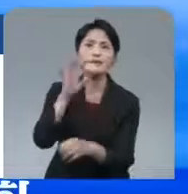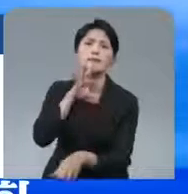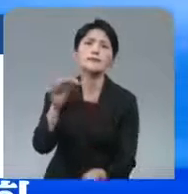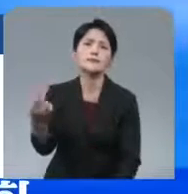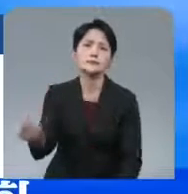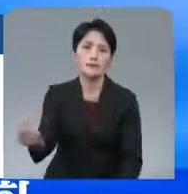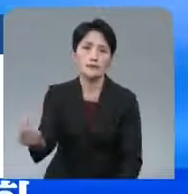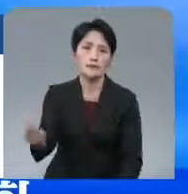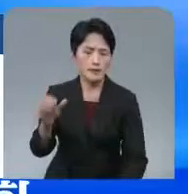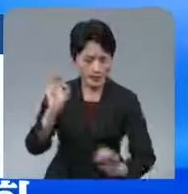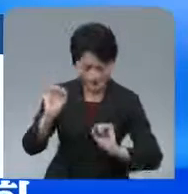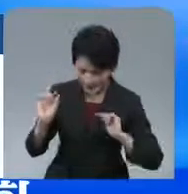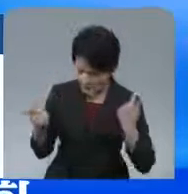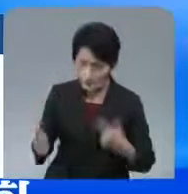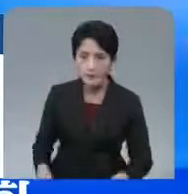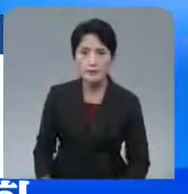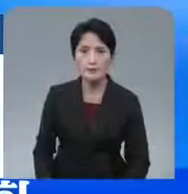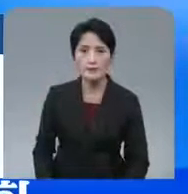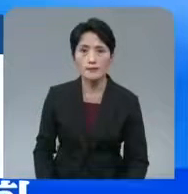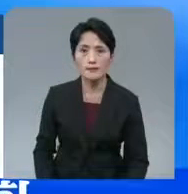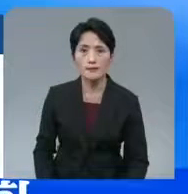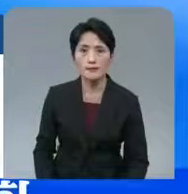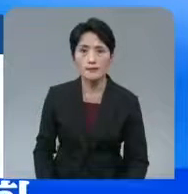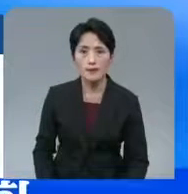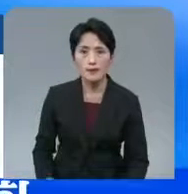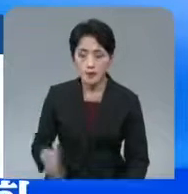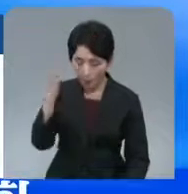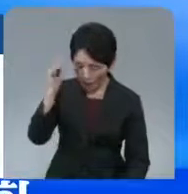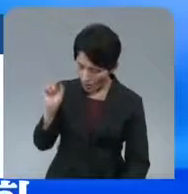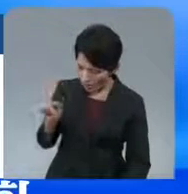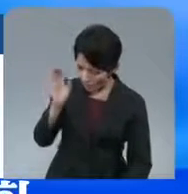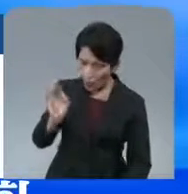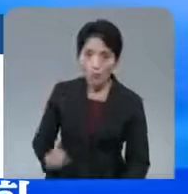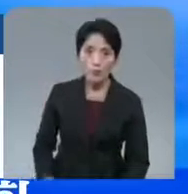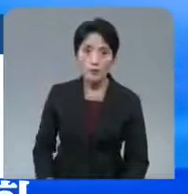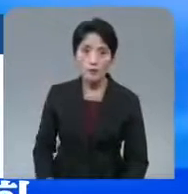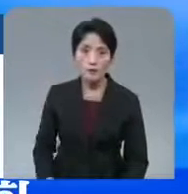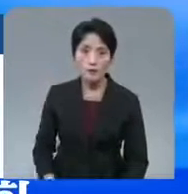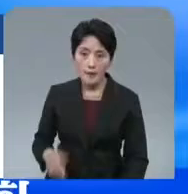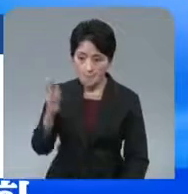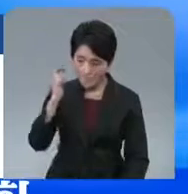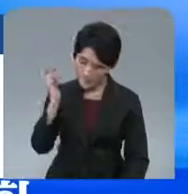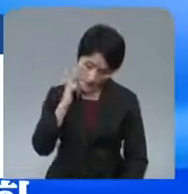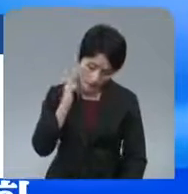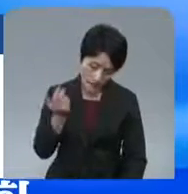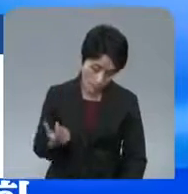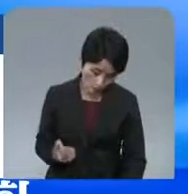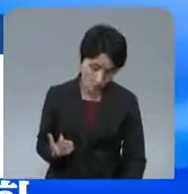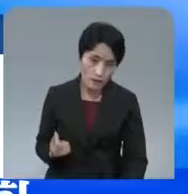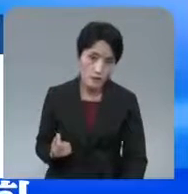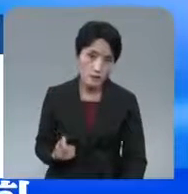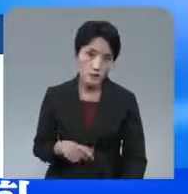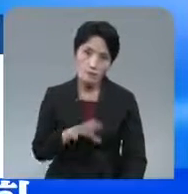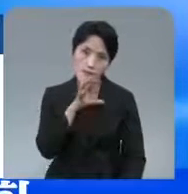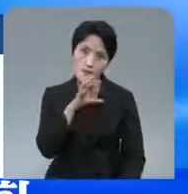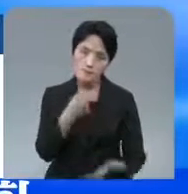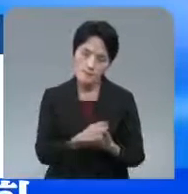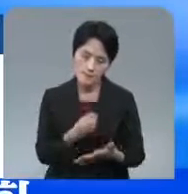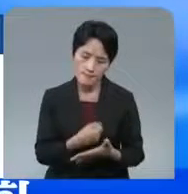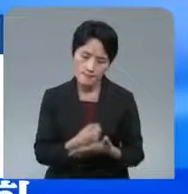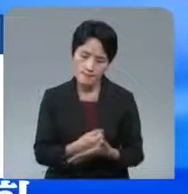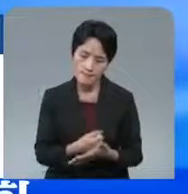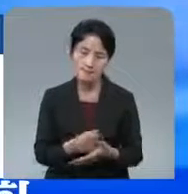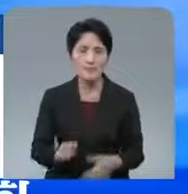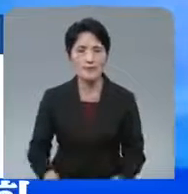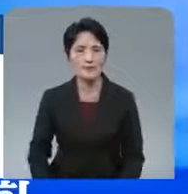ensuite averti que son pays et leur ferait sentir à chaque instant qu'elle s'approche d'une énorme crise sécuritaire par leurs choix